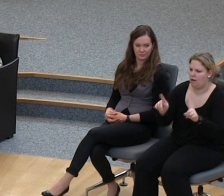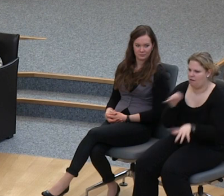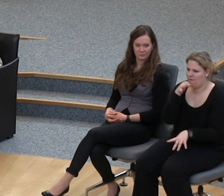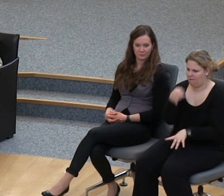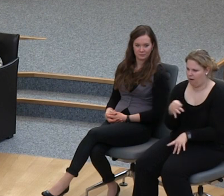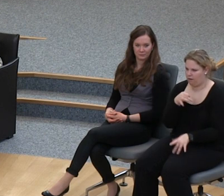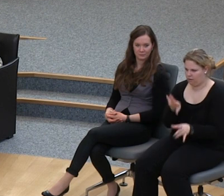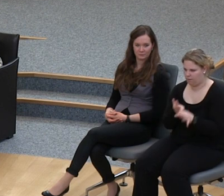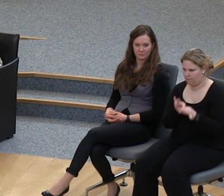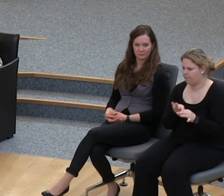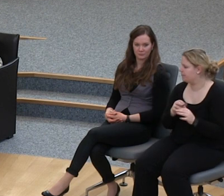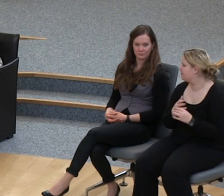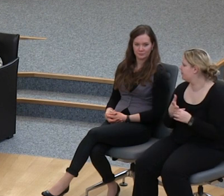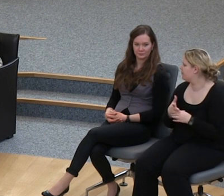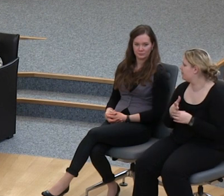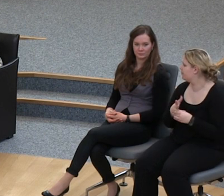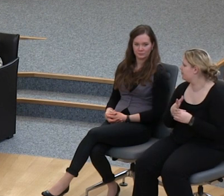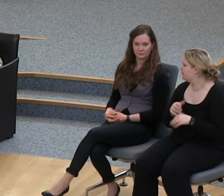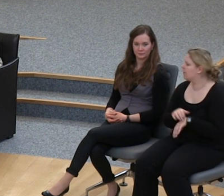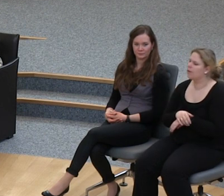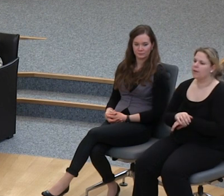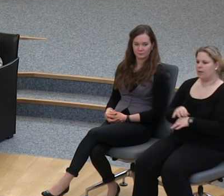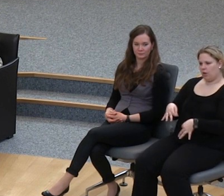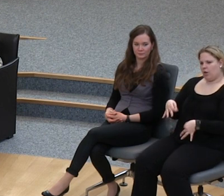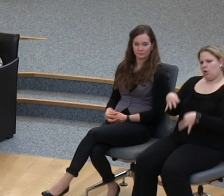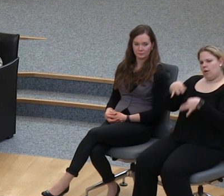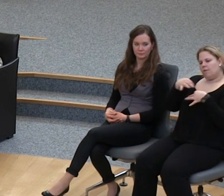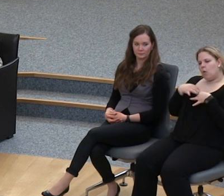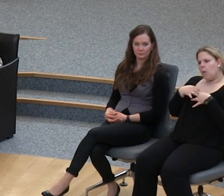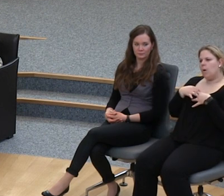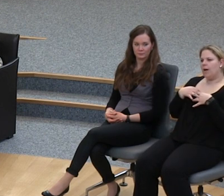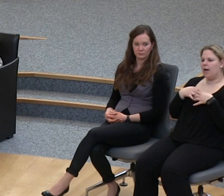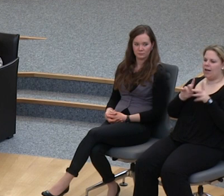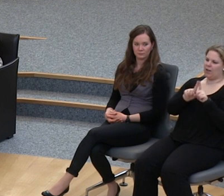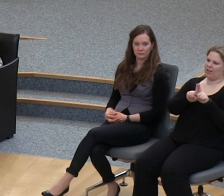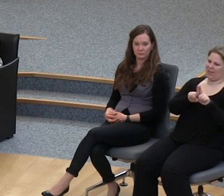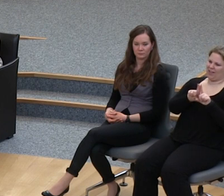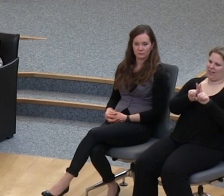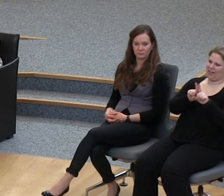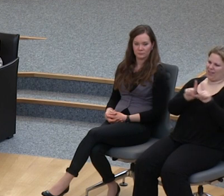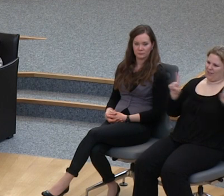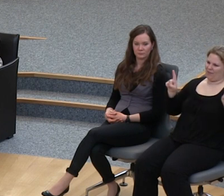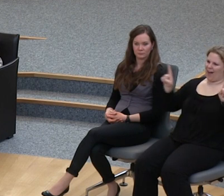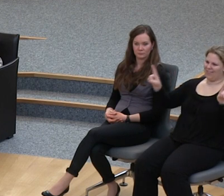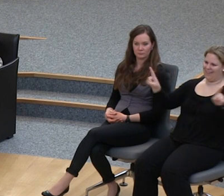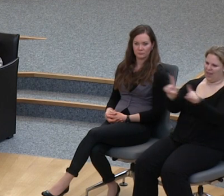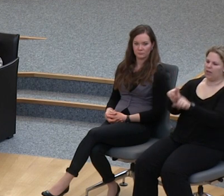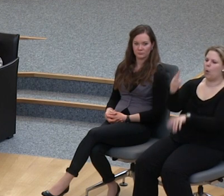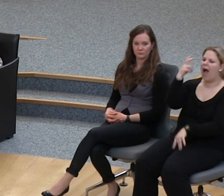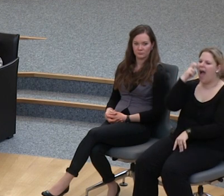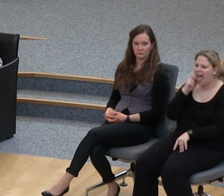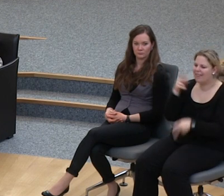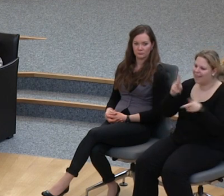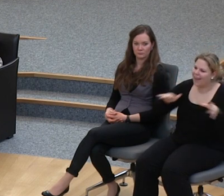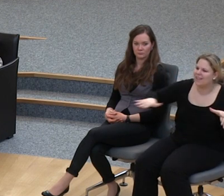gewinnt. Also für uns ist die Quartiersfrage oder die Schaffung von altengerechten Quartieren eine ganz,